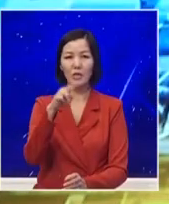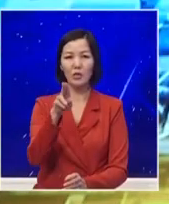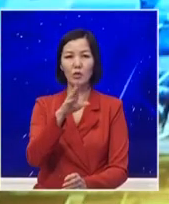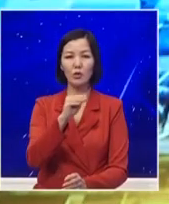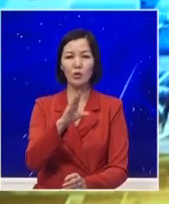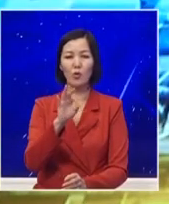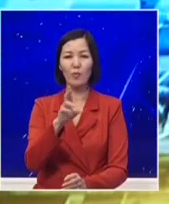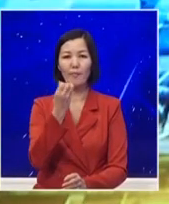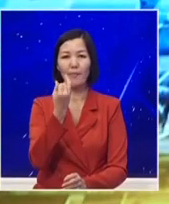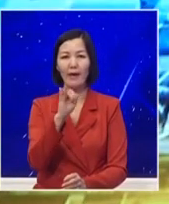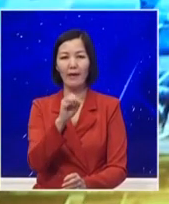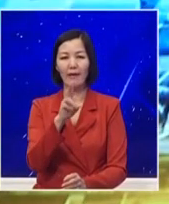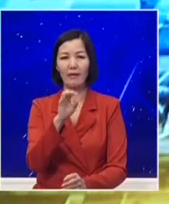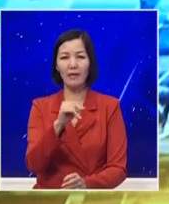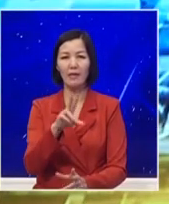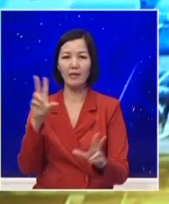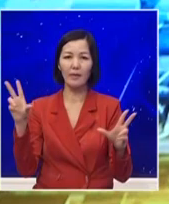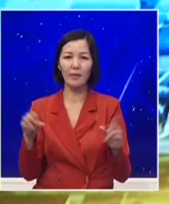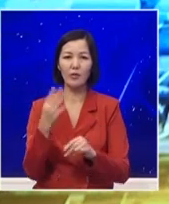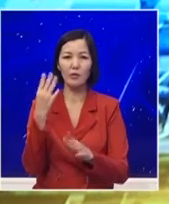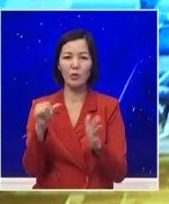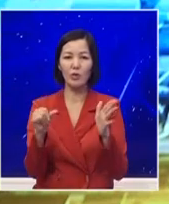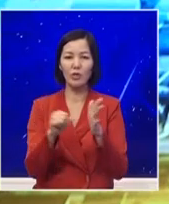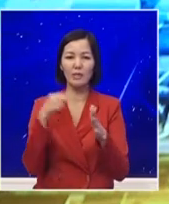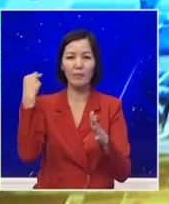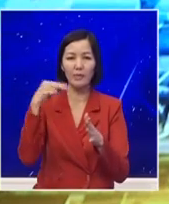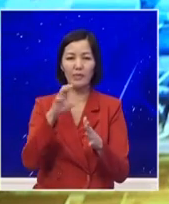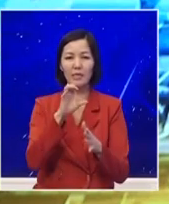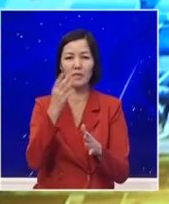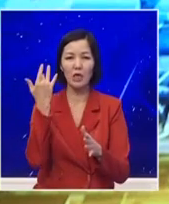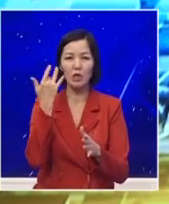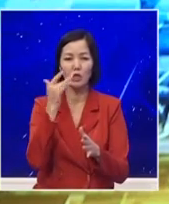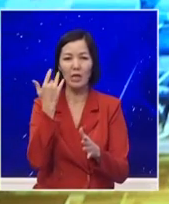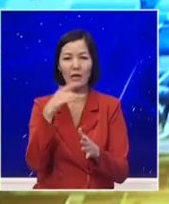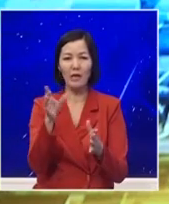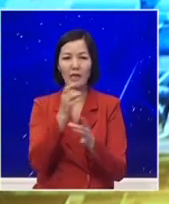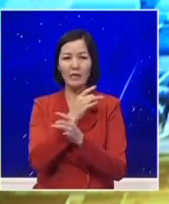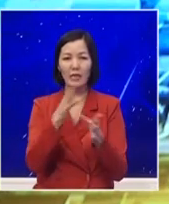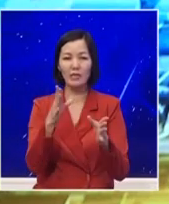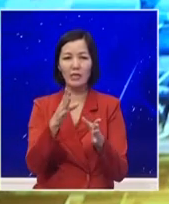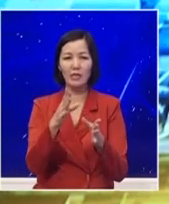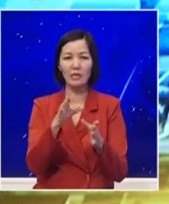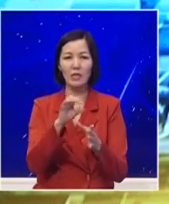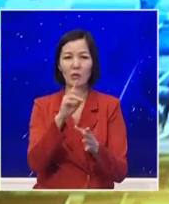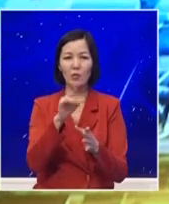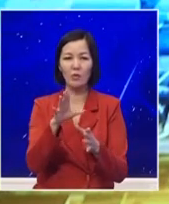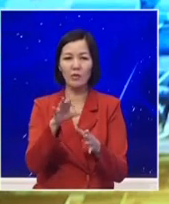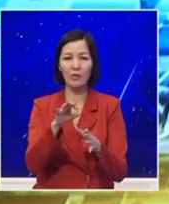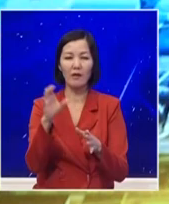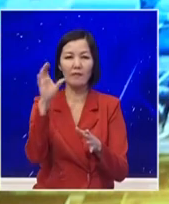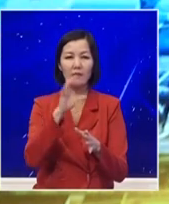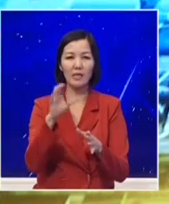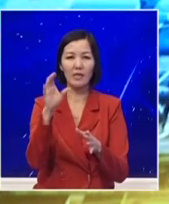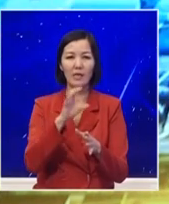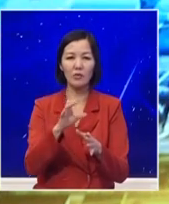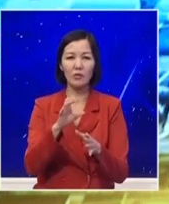Джо Байден принес присягу и стал 46-м президентом США. Торжественная церемония инаугурации состоялась в среду